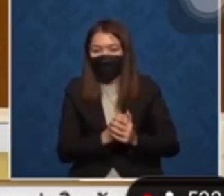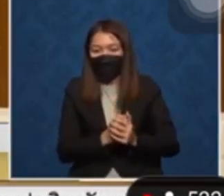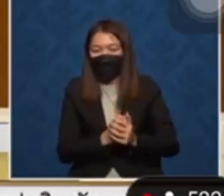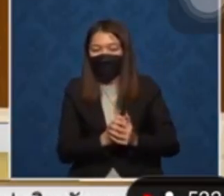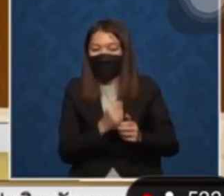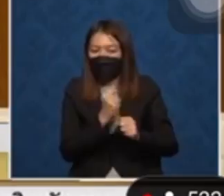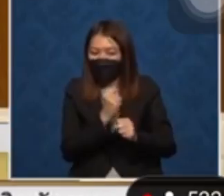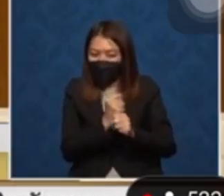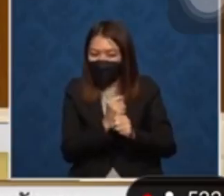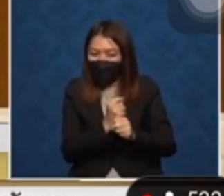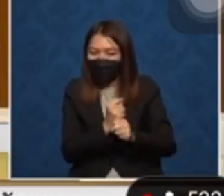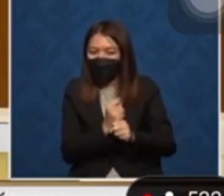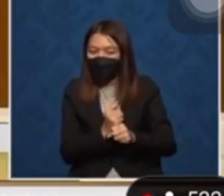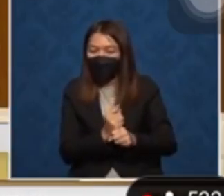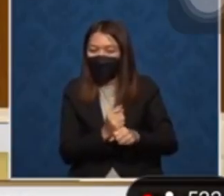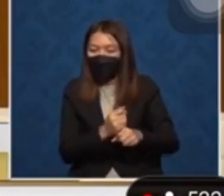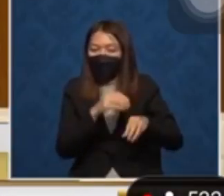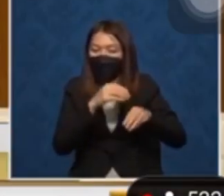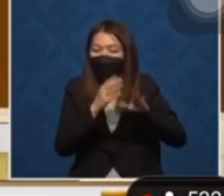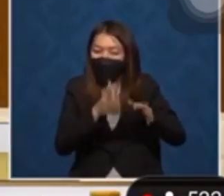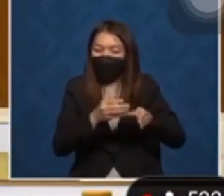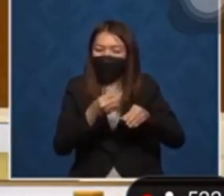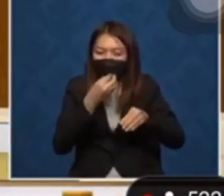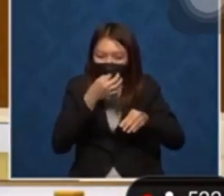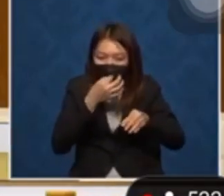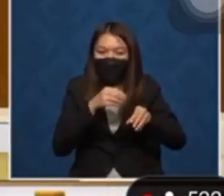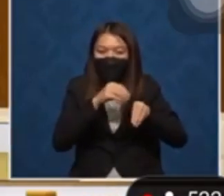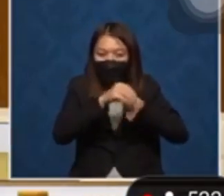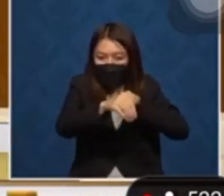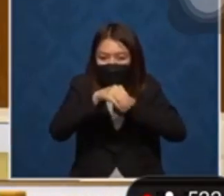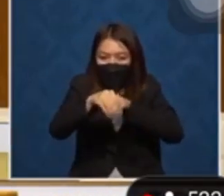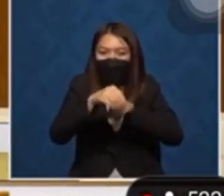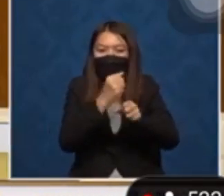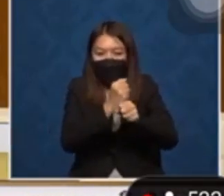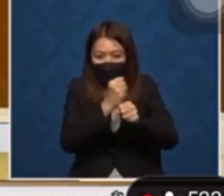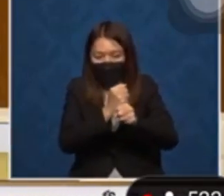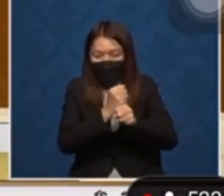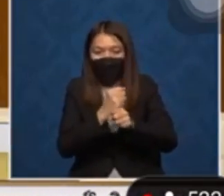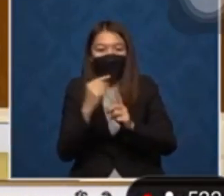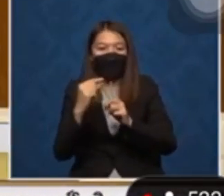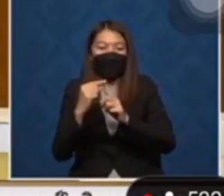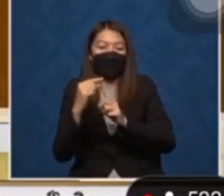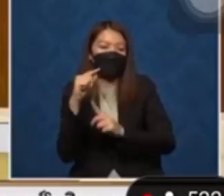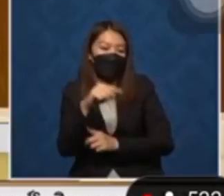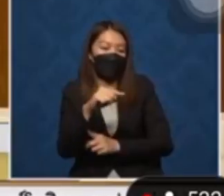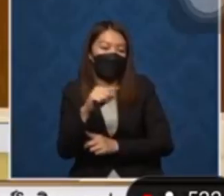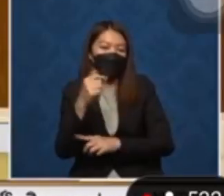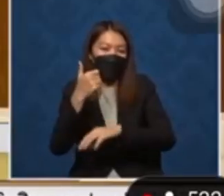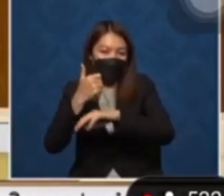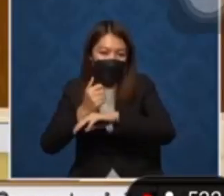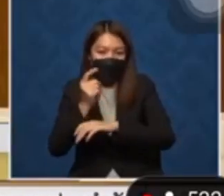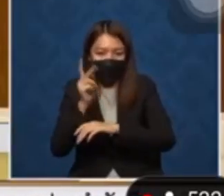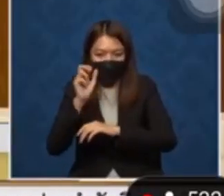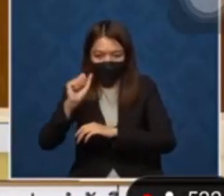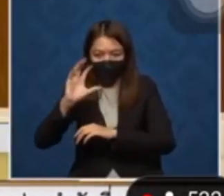การเข้าถึงที่ดินแก่เกษตรกรรมท่านออกคำสั่งหัวหน้าคสช.ที่